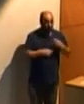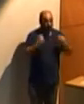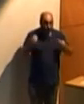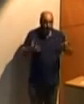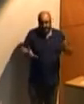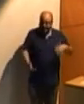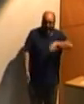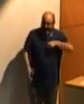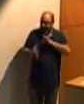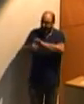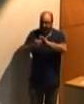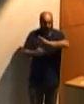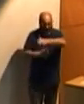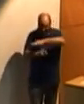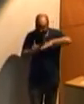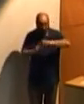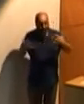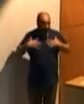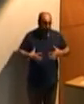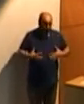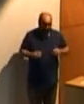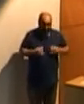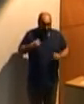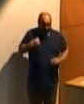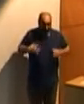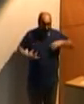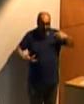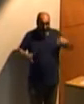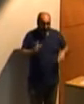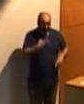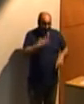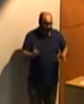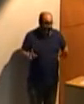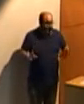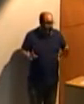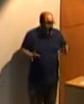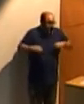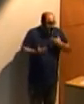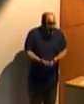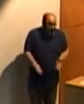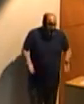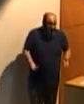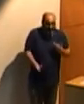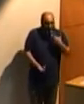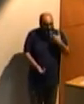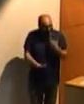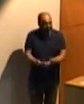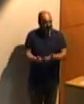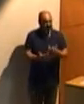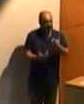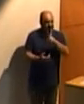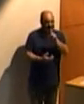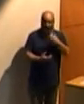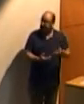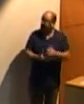imparfaite il va faire en sorte que finalement mon corps va se développer de manière imparfaite c'est ça qui me semble important et intéressant